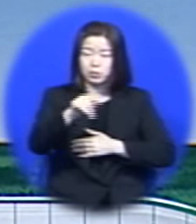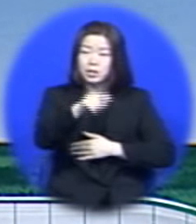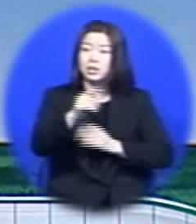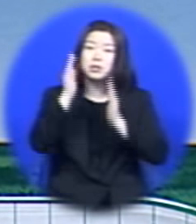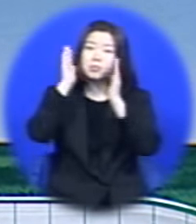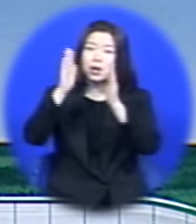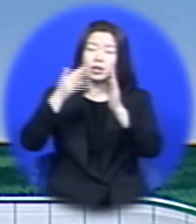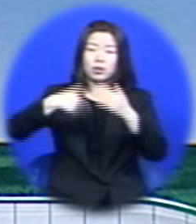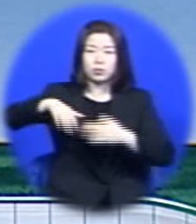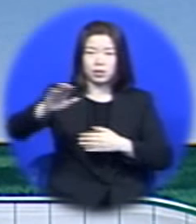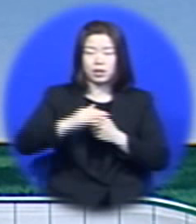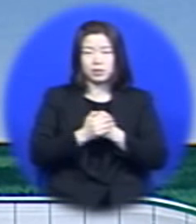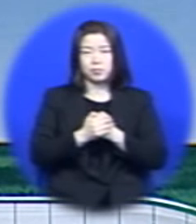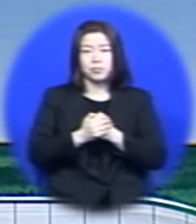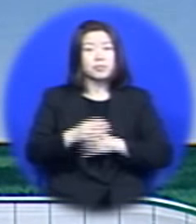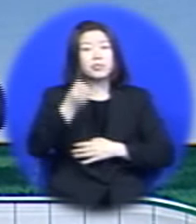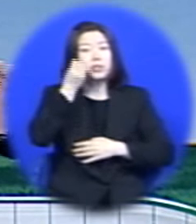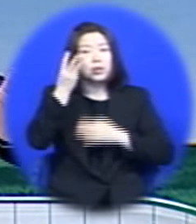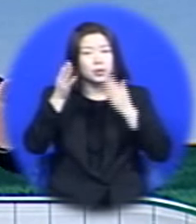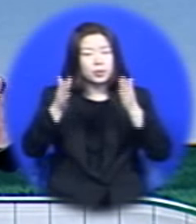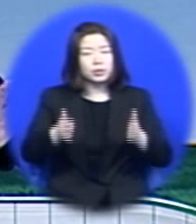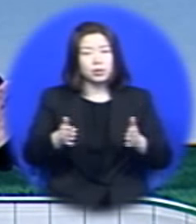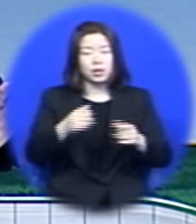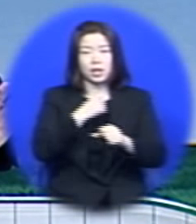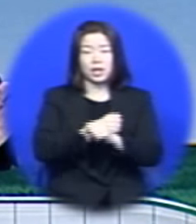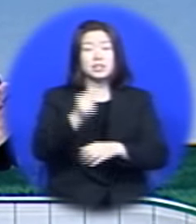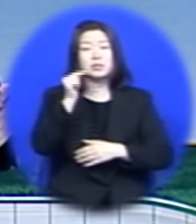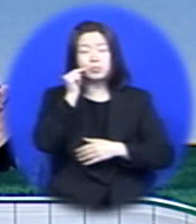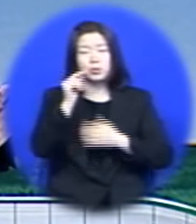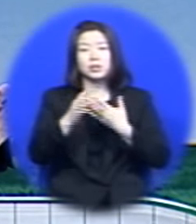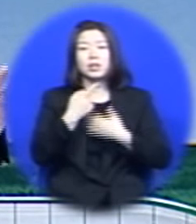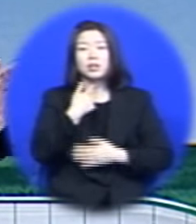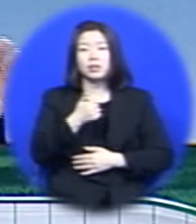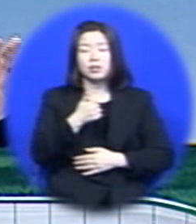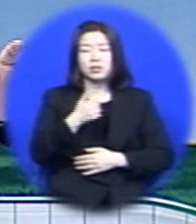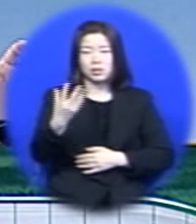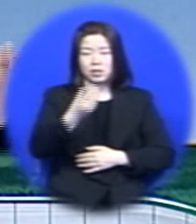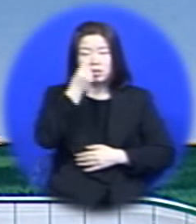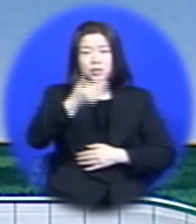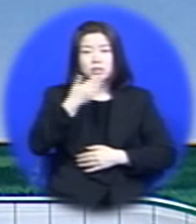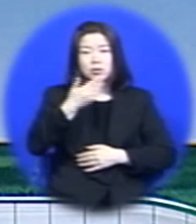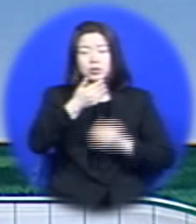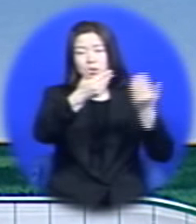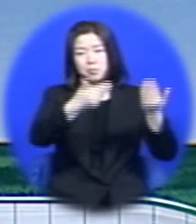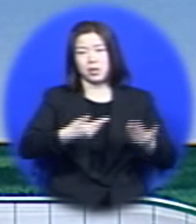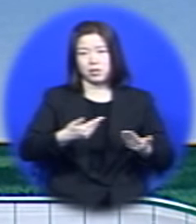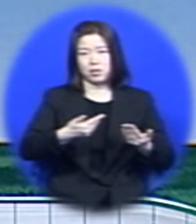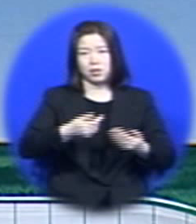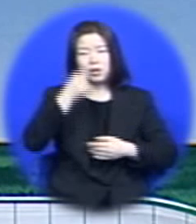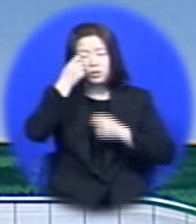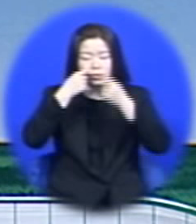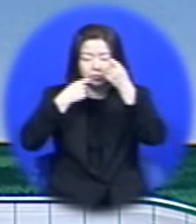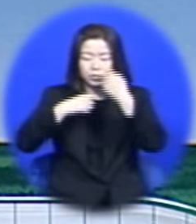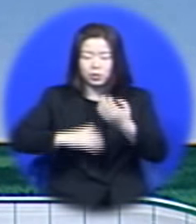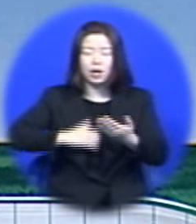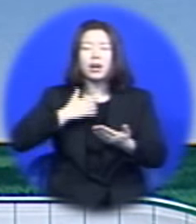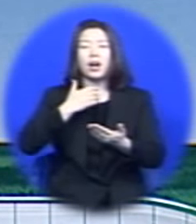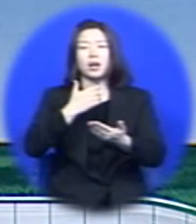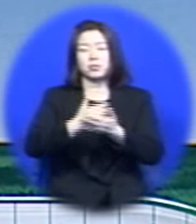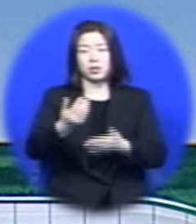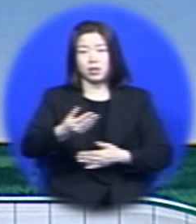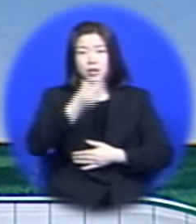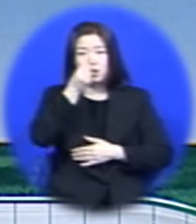그리고 3개월 동안 하지 못했던 성찬을 했습니다. 눈물과 감격의 성찬식이에요.